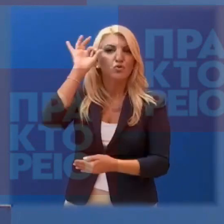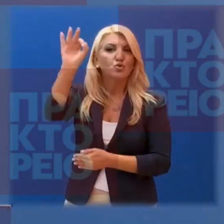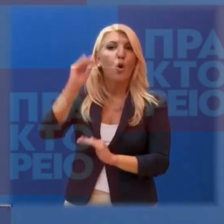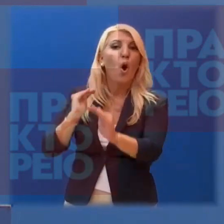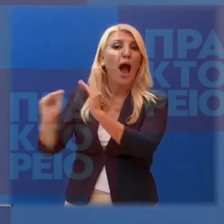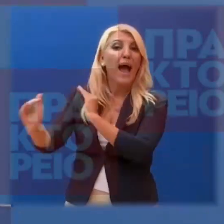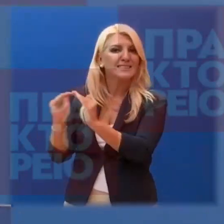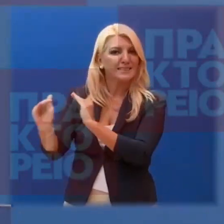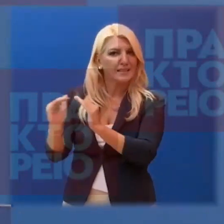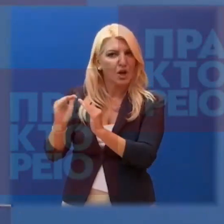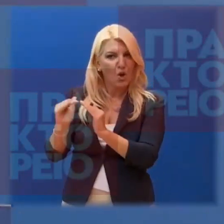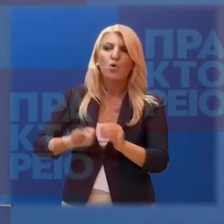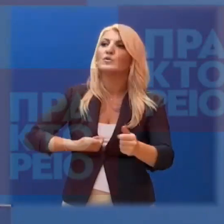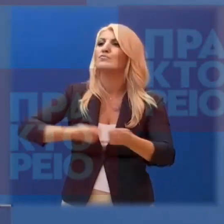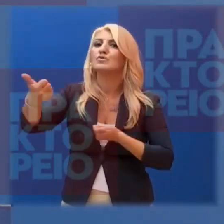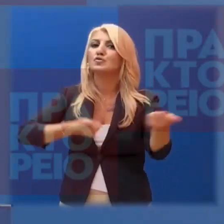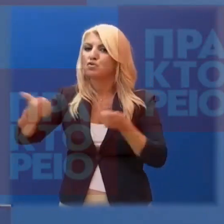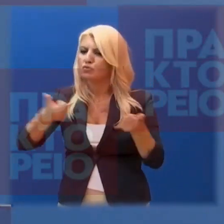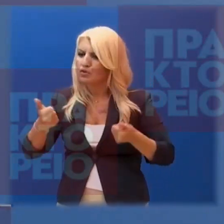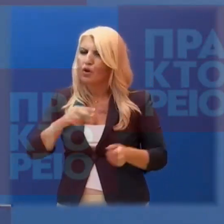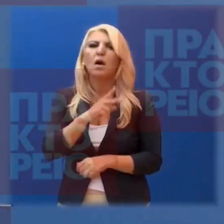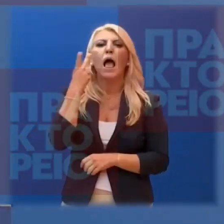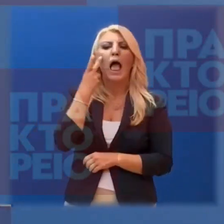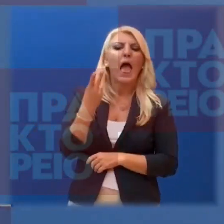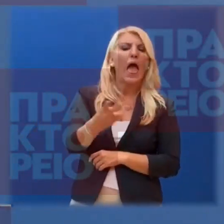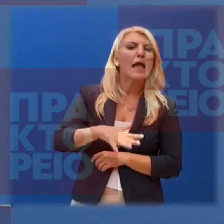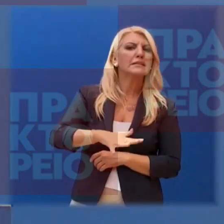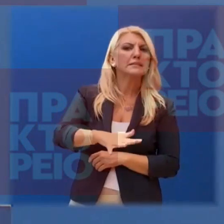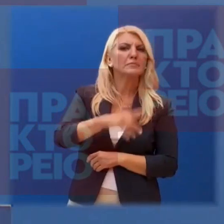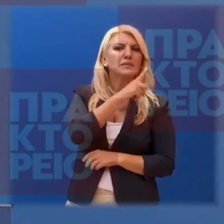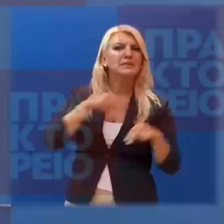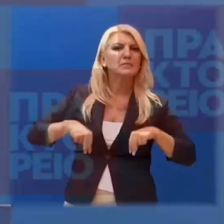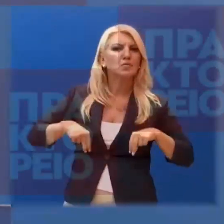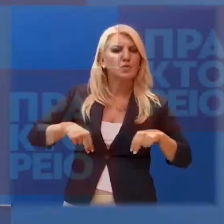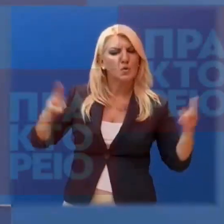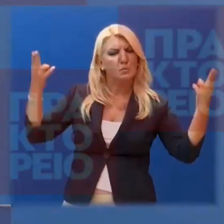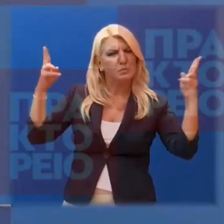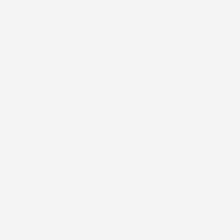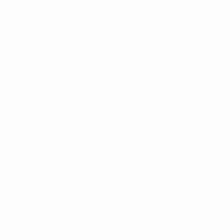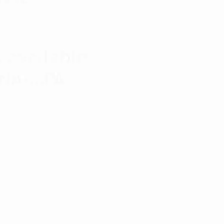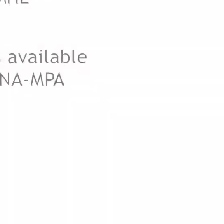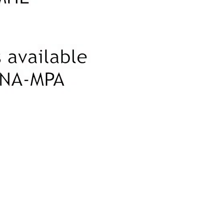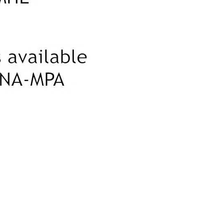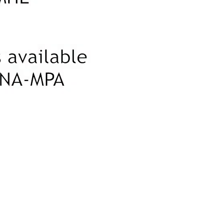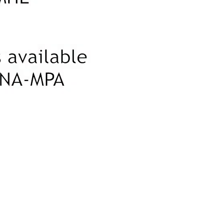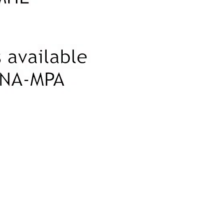επιστροφές μέχρι το τέλος του έτους, η εκτίμηση του Υπουργείου Μετανάστευσης και Ασύλου είναι ότι θα περιορίζονταν σε περίπου 7.000.